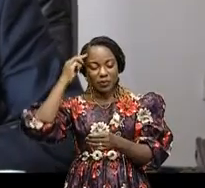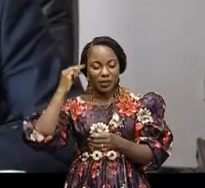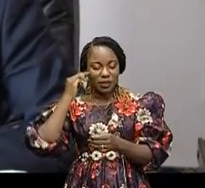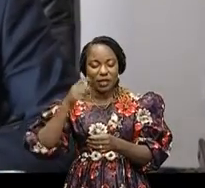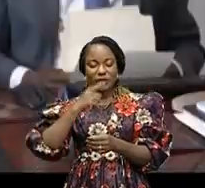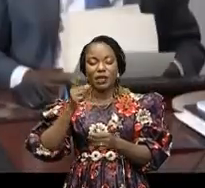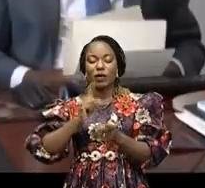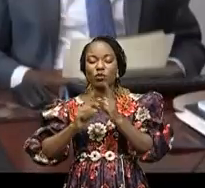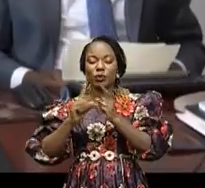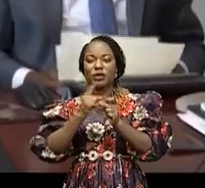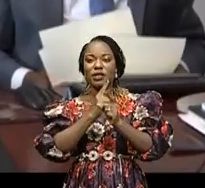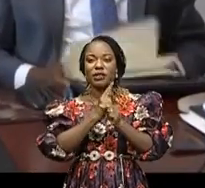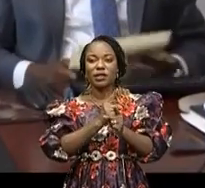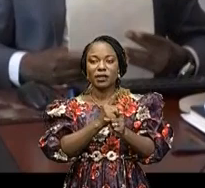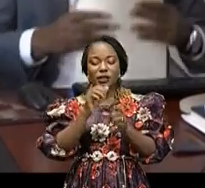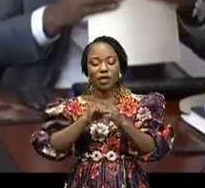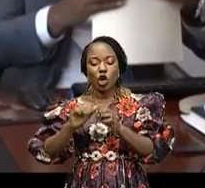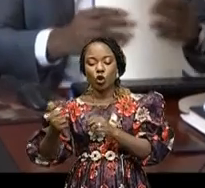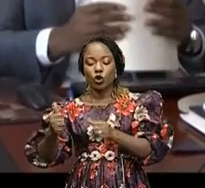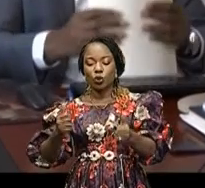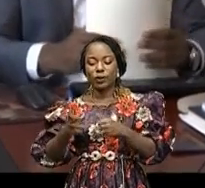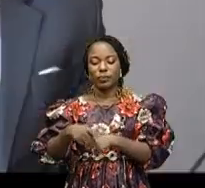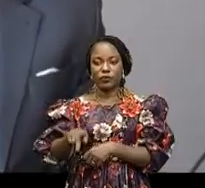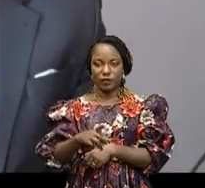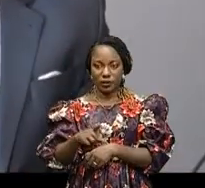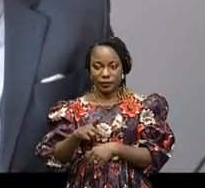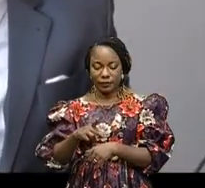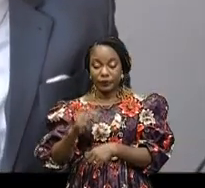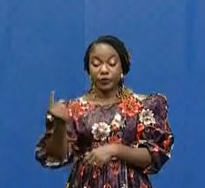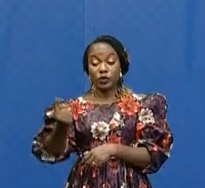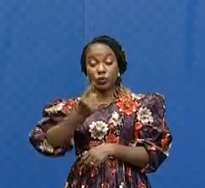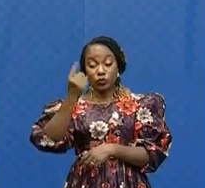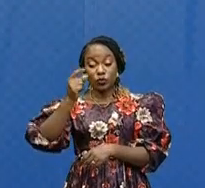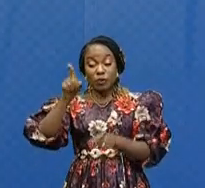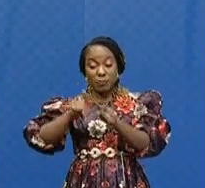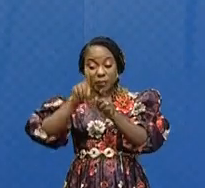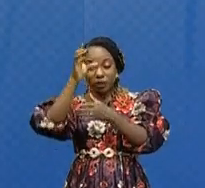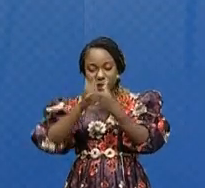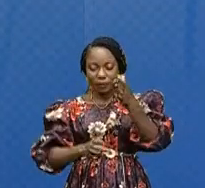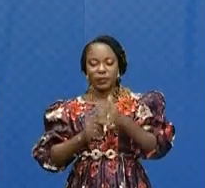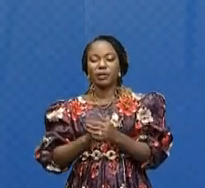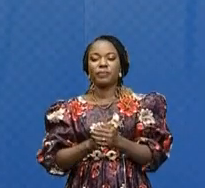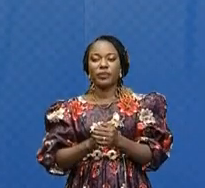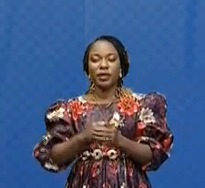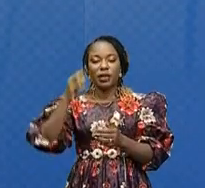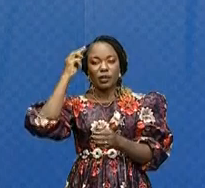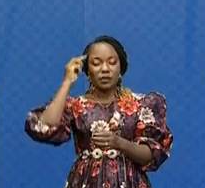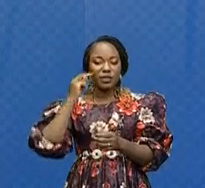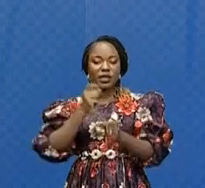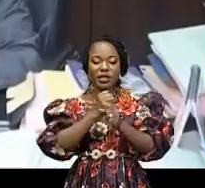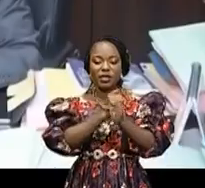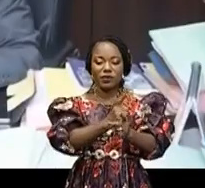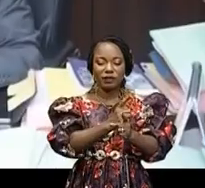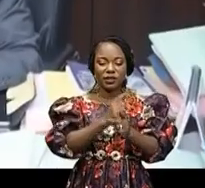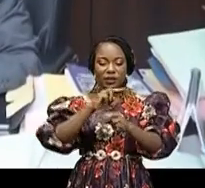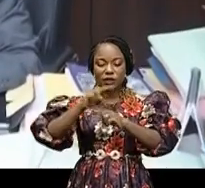situation sécuritaire dans quelques provinces. Toujours sur ces chapitres, le ministre de la Défense nationale et ancien